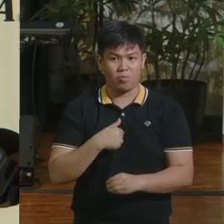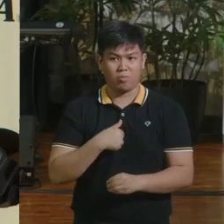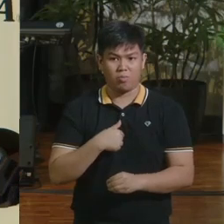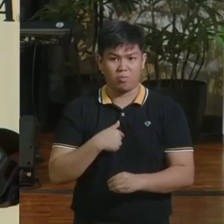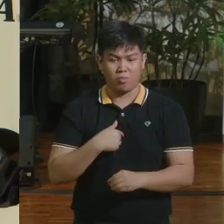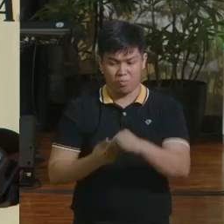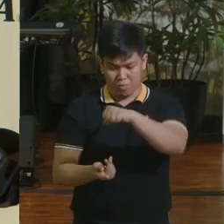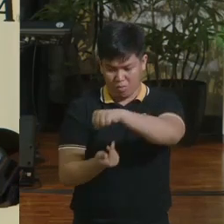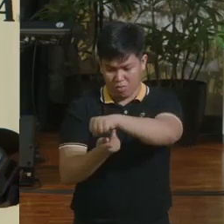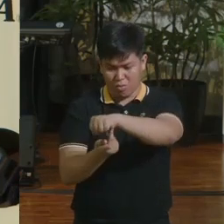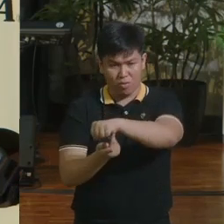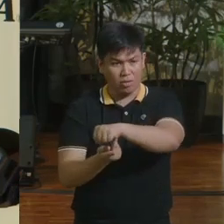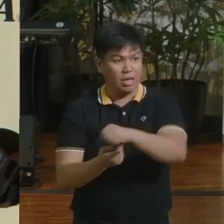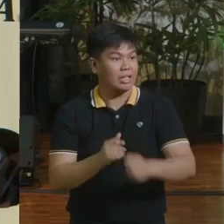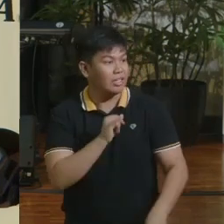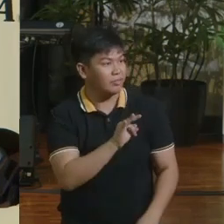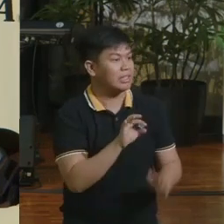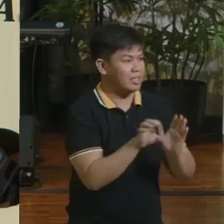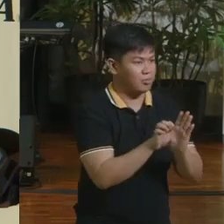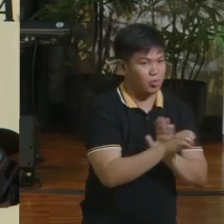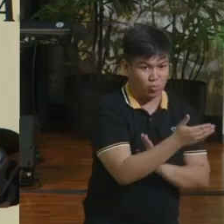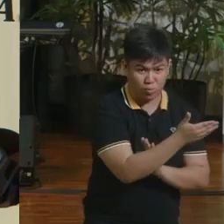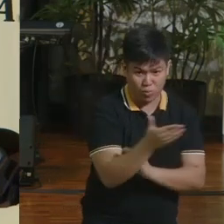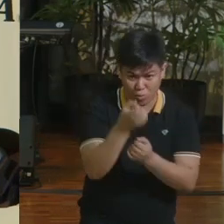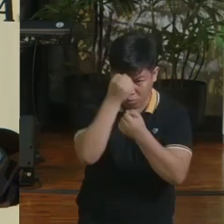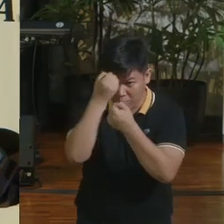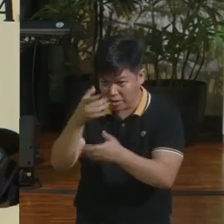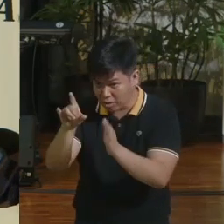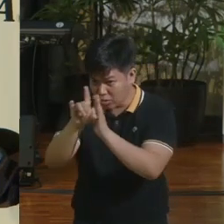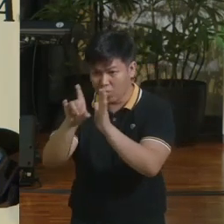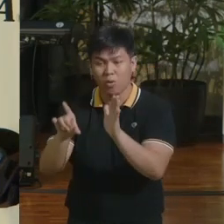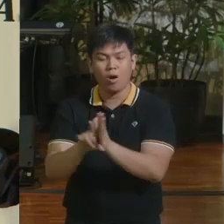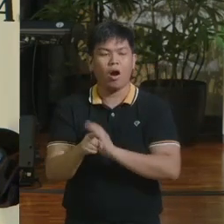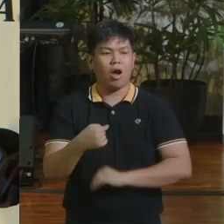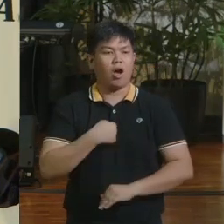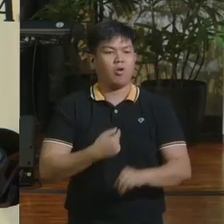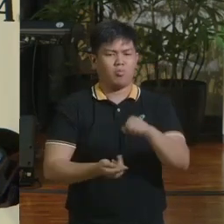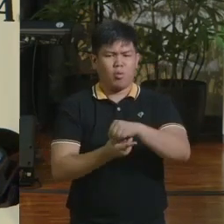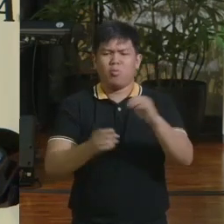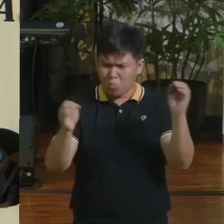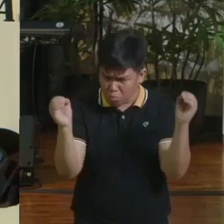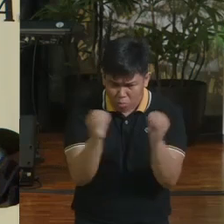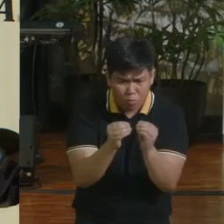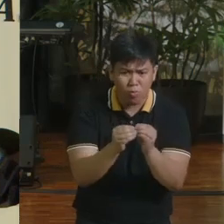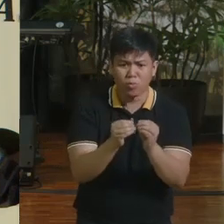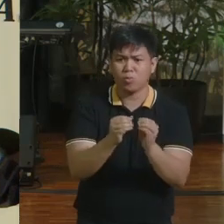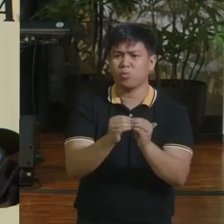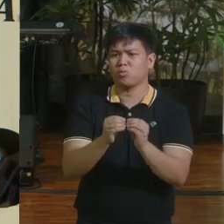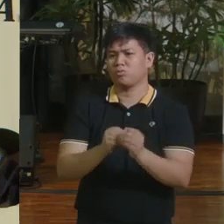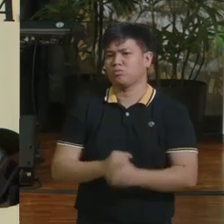Kung sino nagsasabing sila'y mabait, masunurin sa kautusan, I have more, sabi niya.